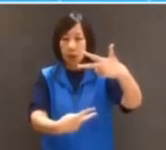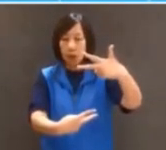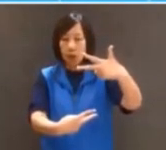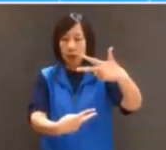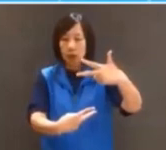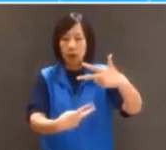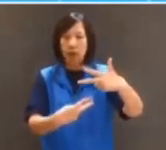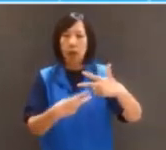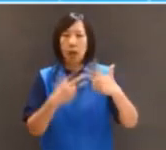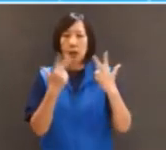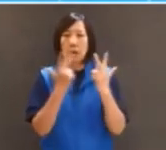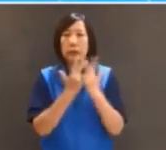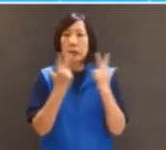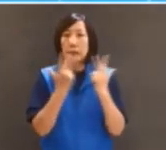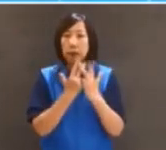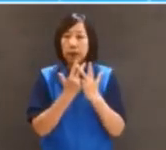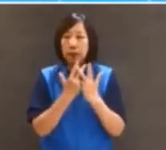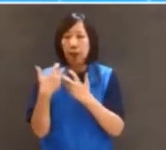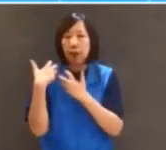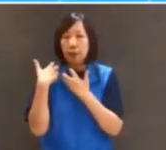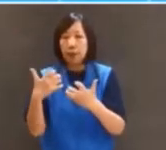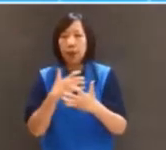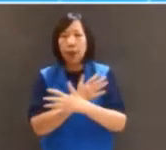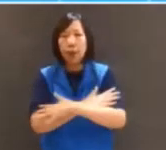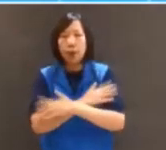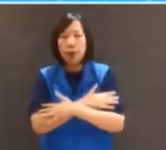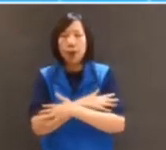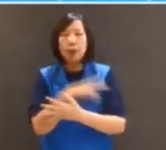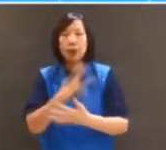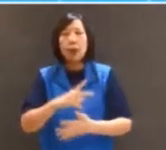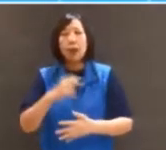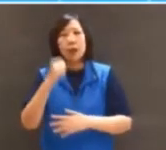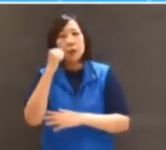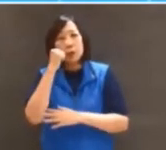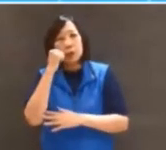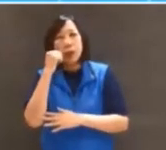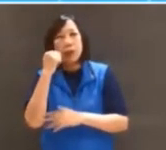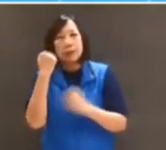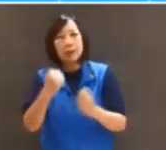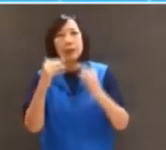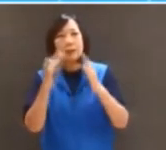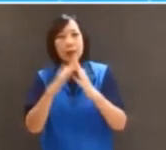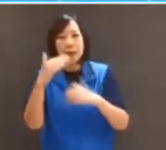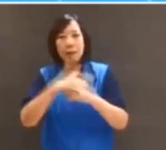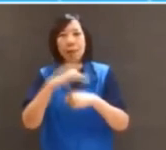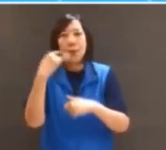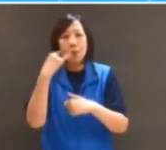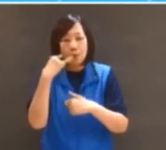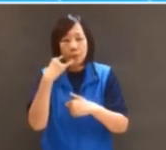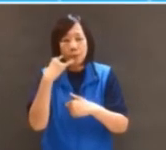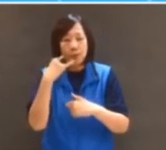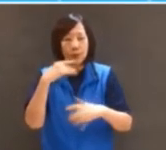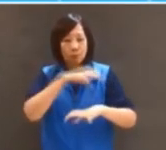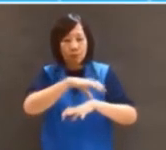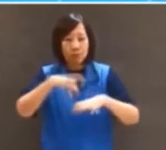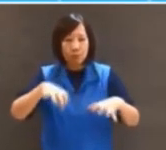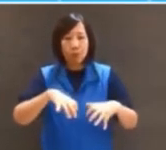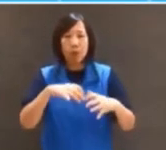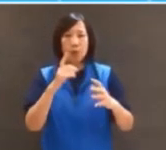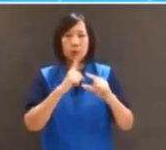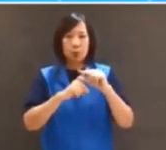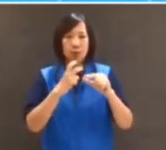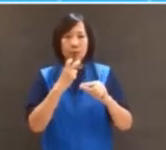市的托育机构跟居家保姆疫苗的接种，经过中央核